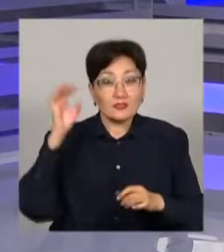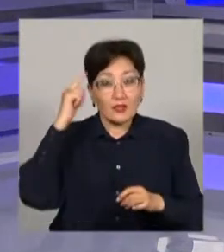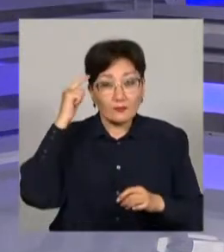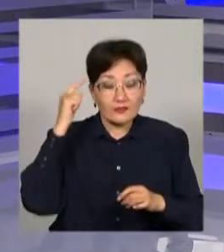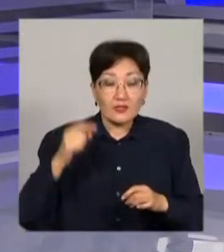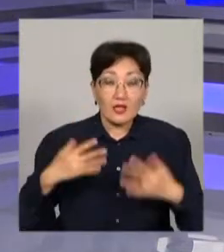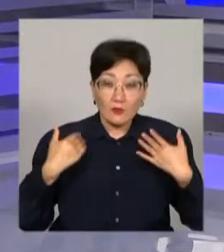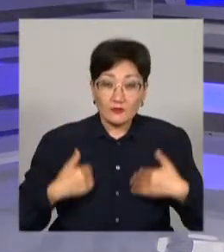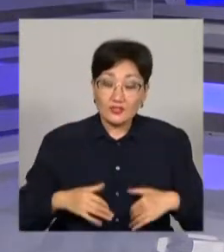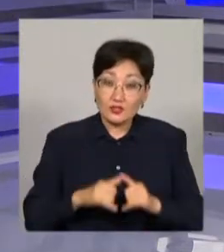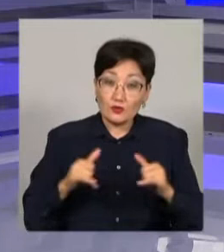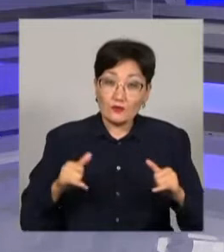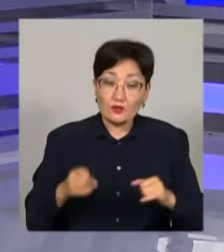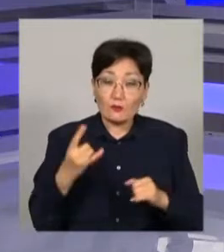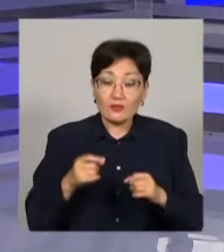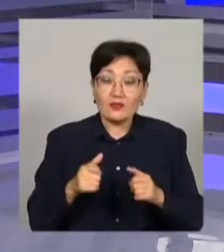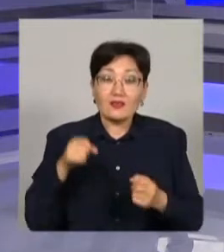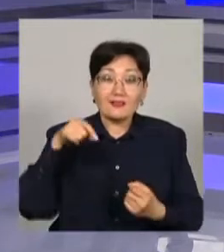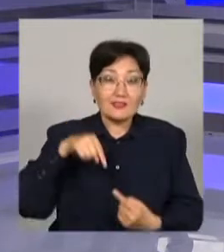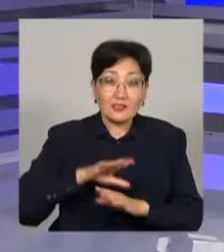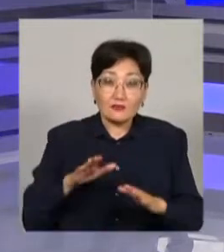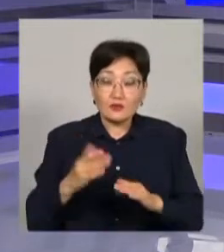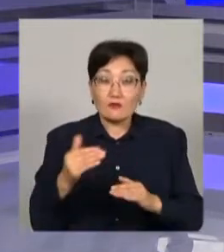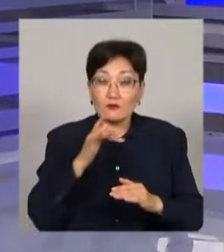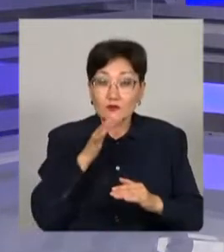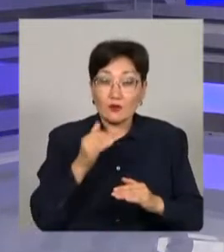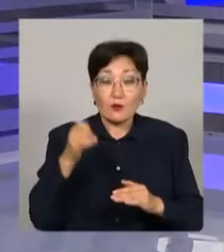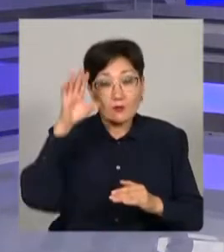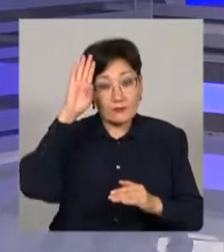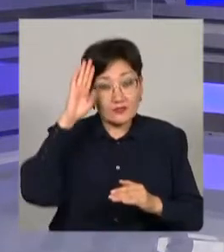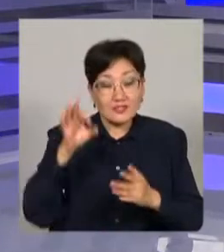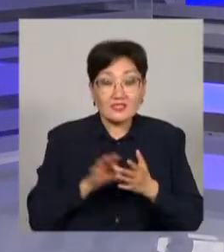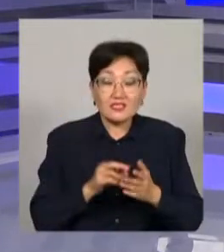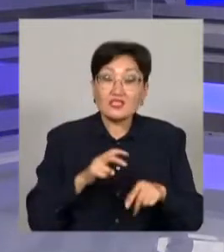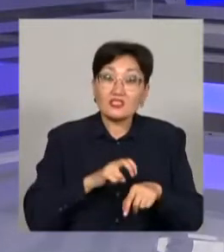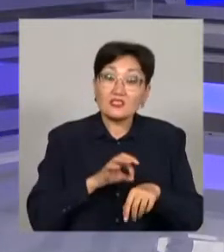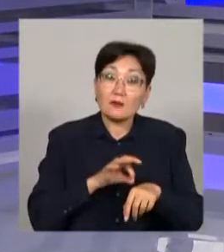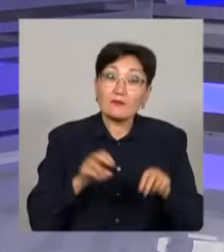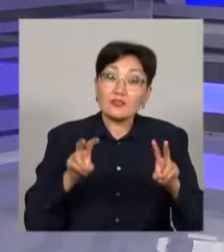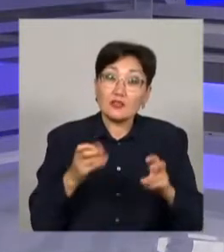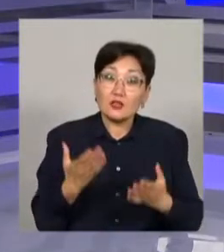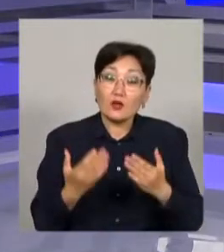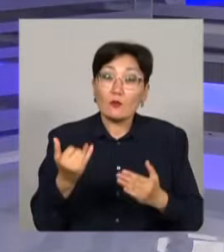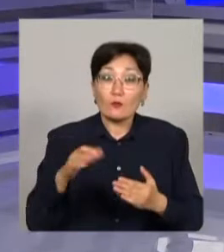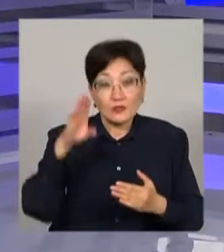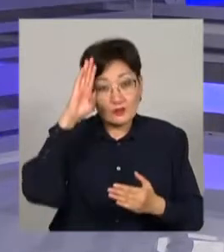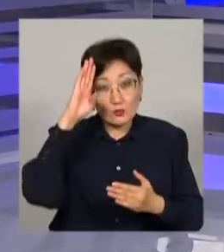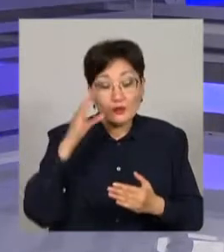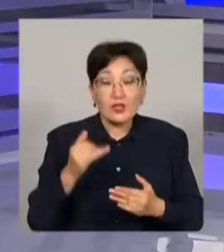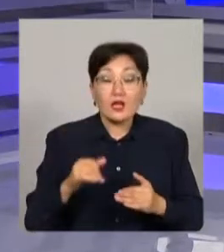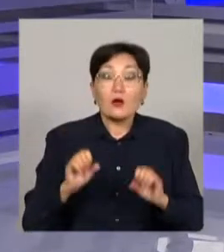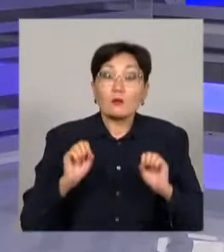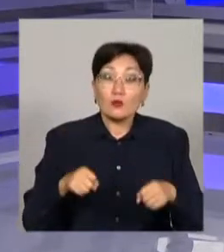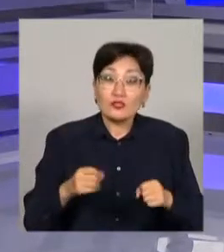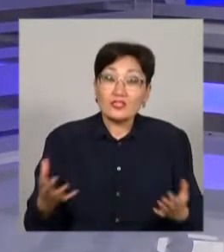физиологическое развитие малыша не соответствует его возрасту. Мальчику поставили сразу 7 диагнозов. Есть ли у маленького Умара шанс